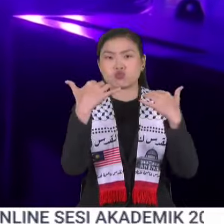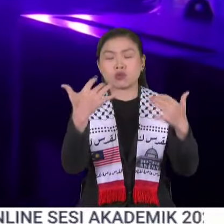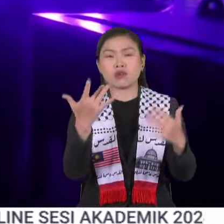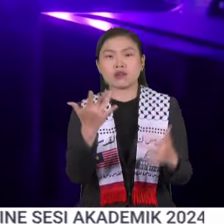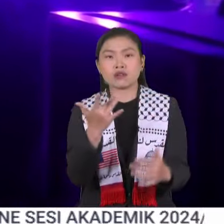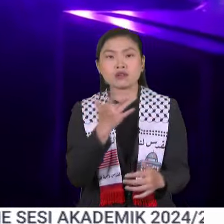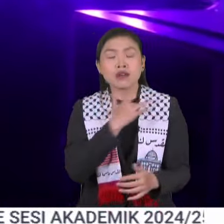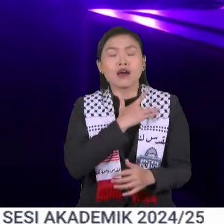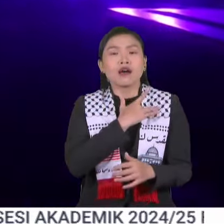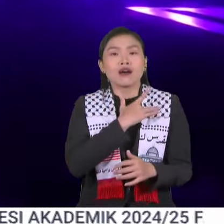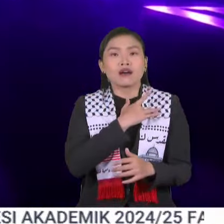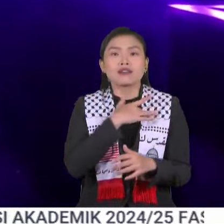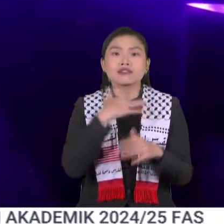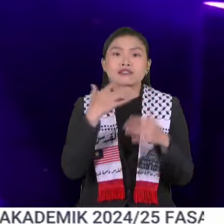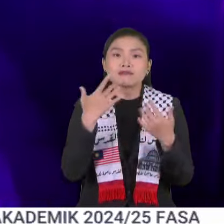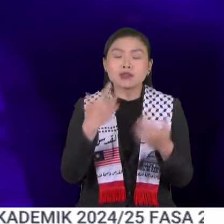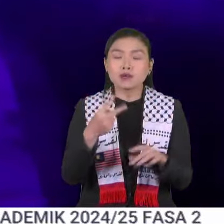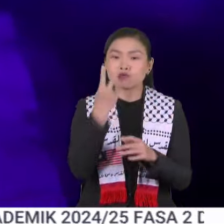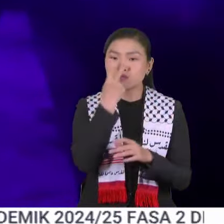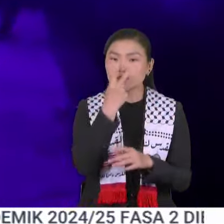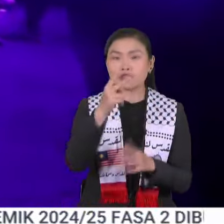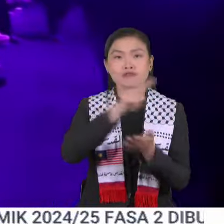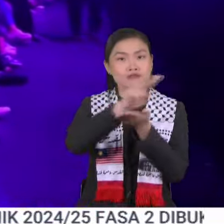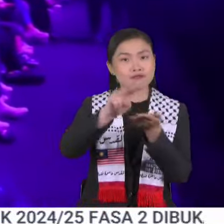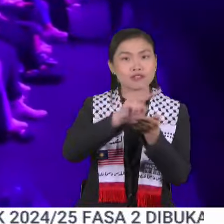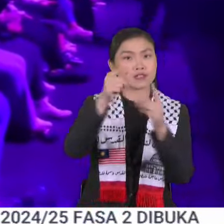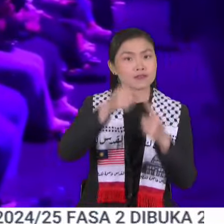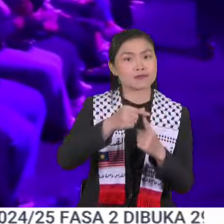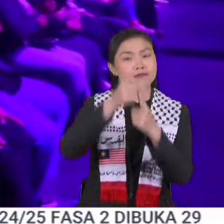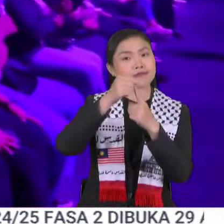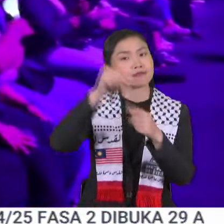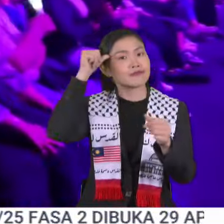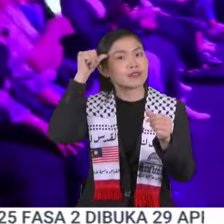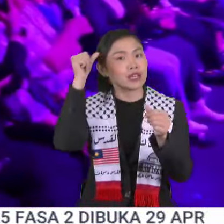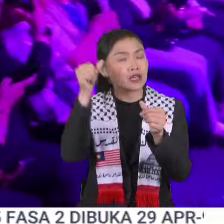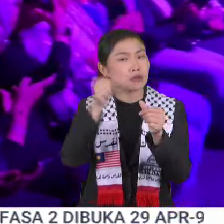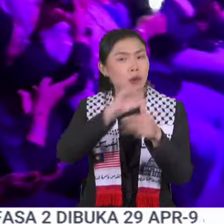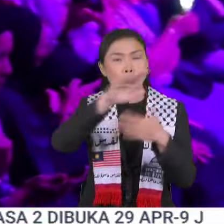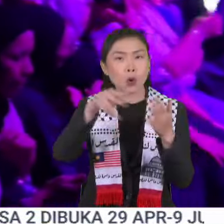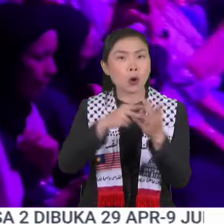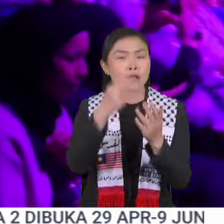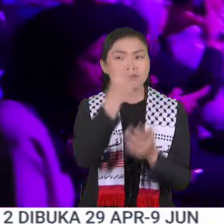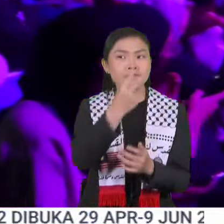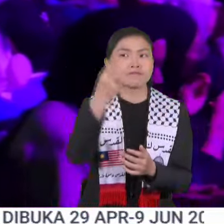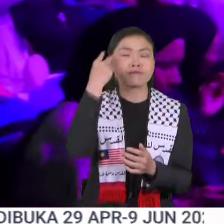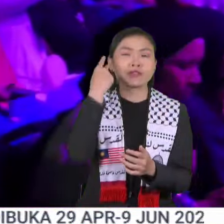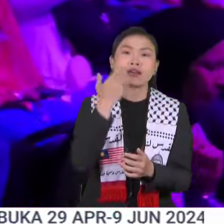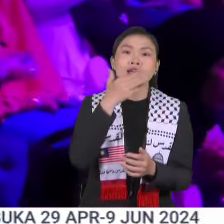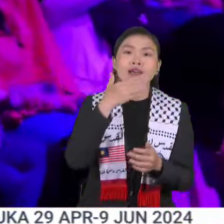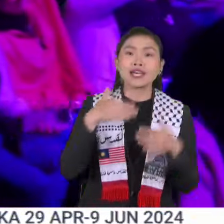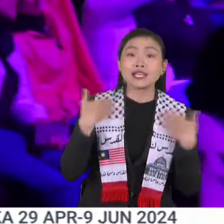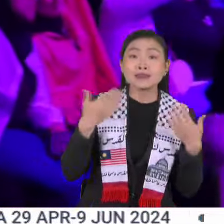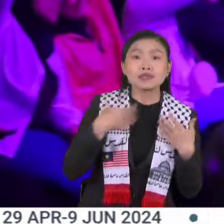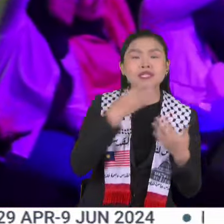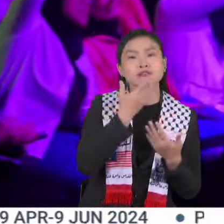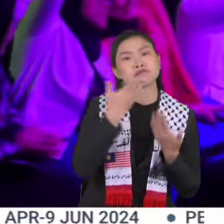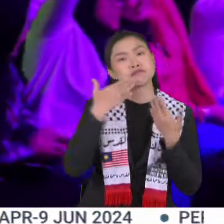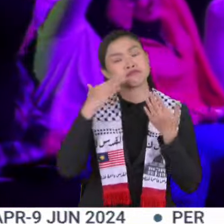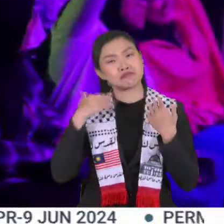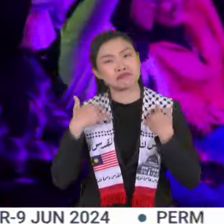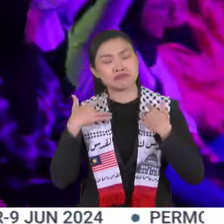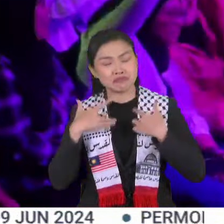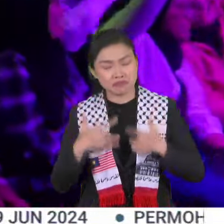konsert berselang-seli dengan tayangan video istimewa yang mengimbau semula semua kenangan manis dan pahit sepanjang penyanyi